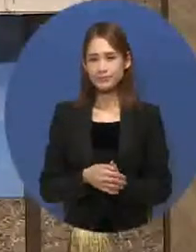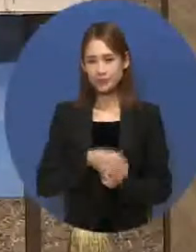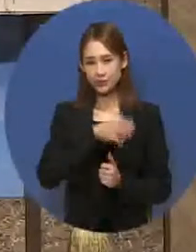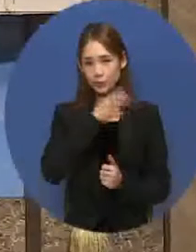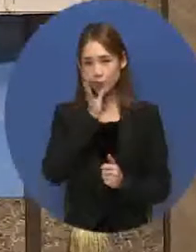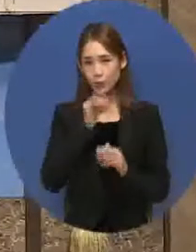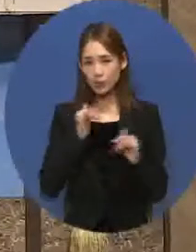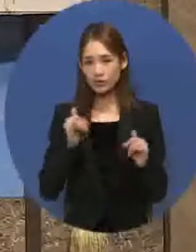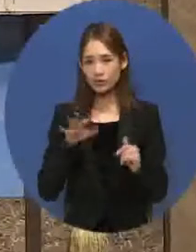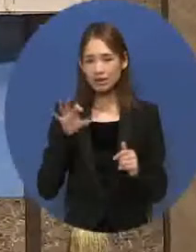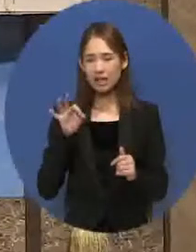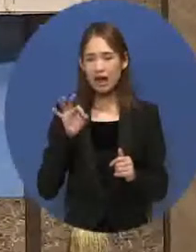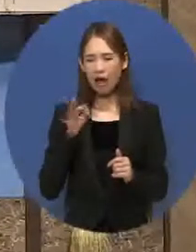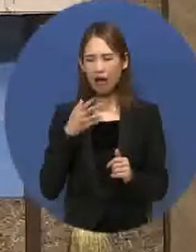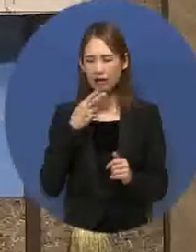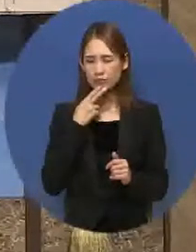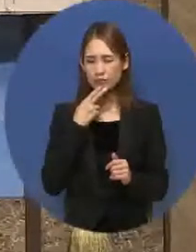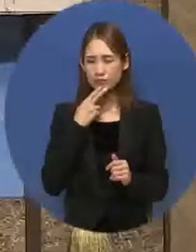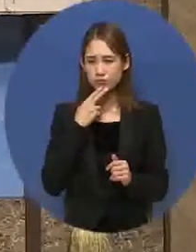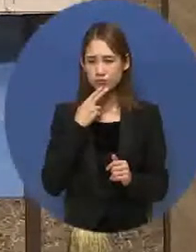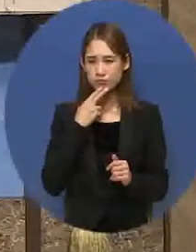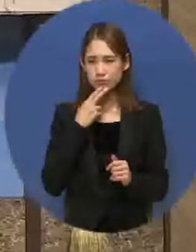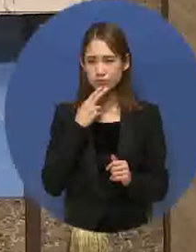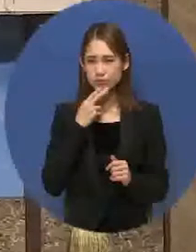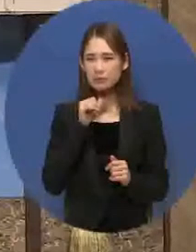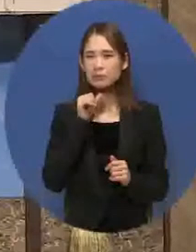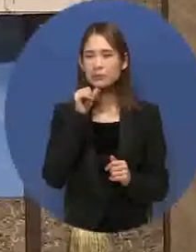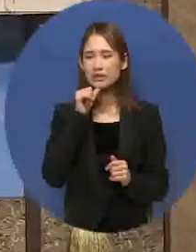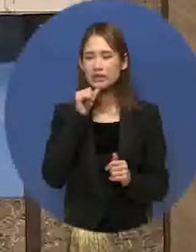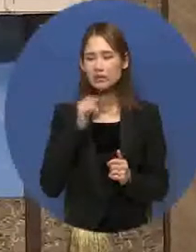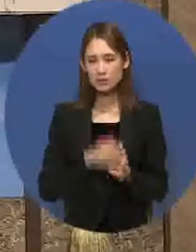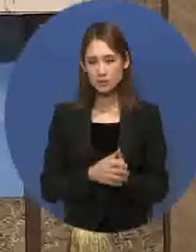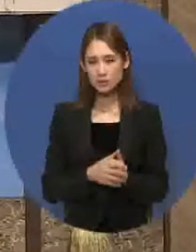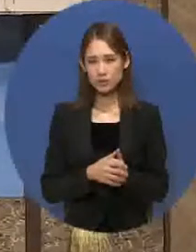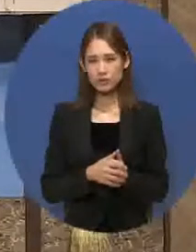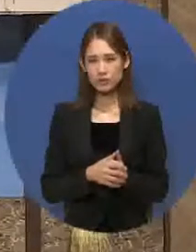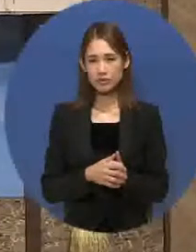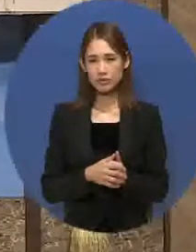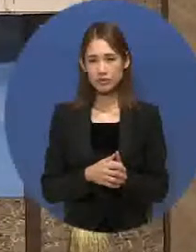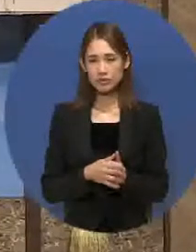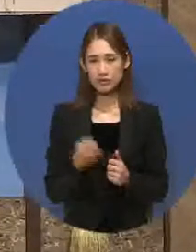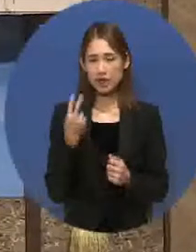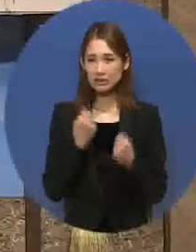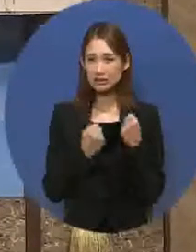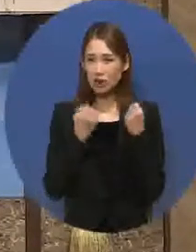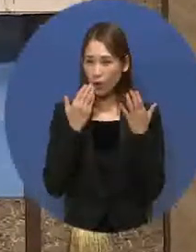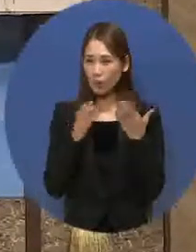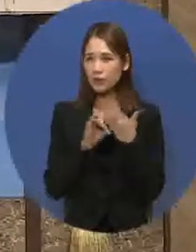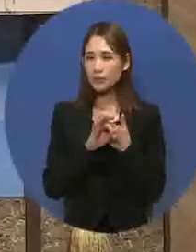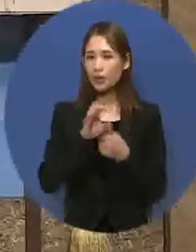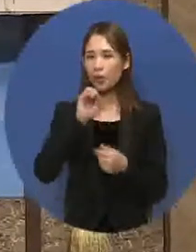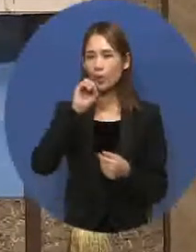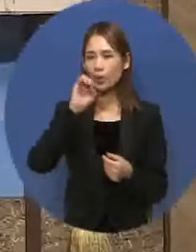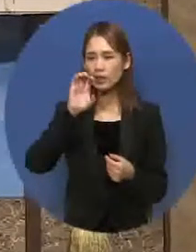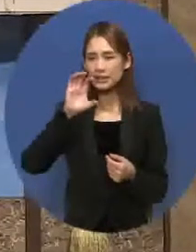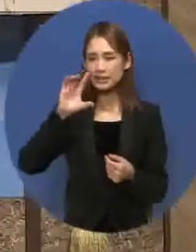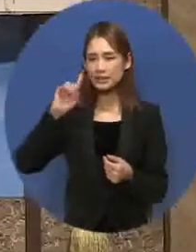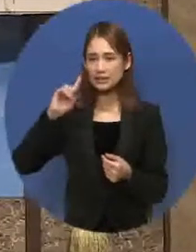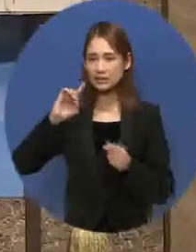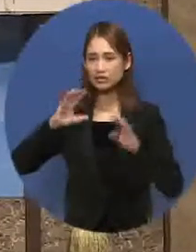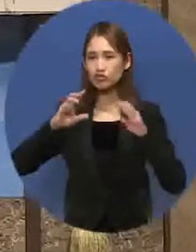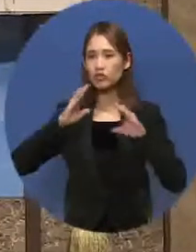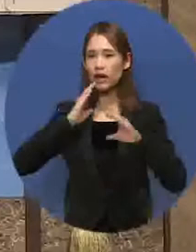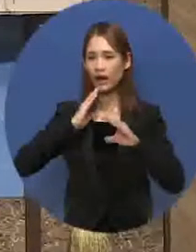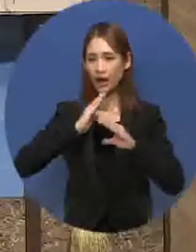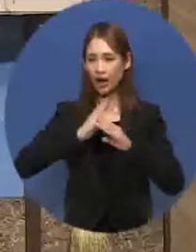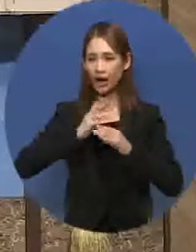노인들이 그 돈이 없고 빈곤하고 다시 말하면 OECD 가입국 중에서